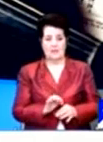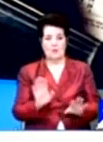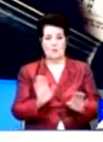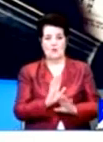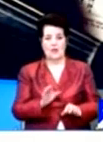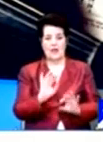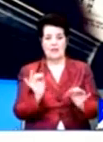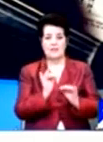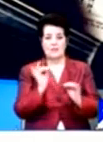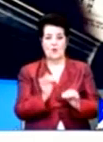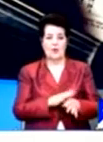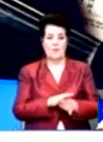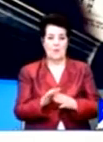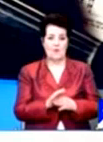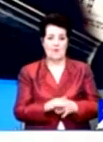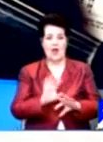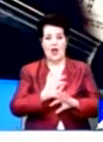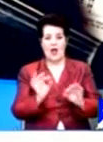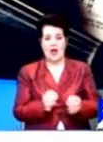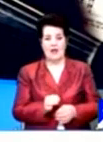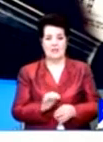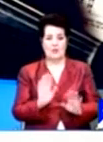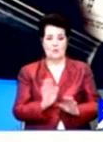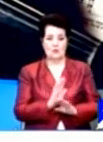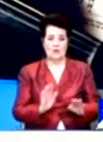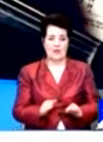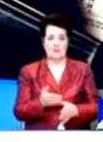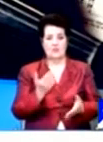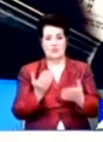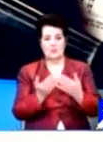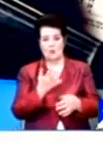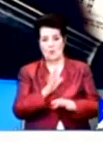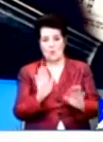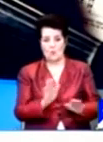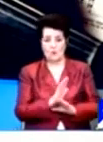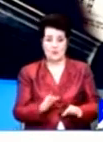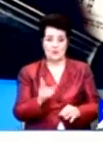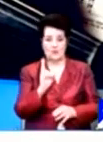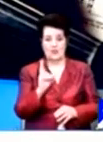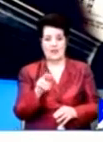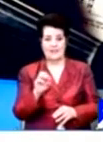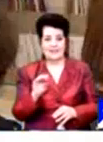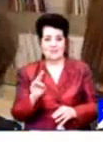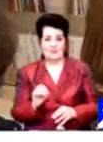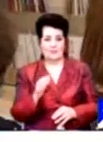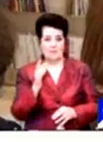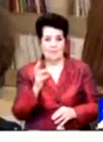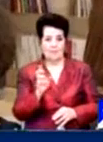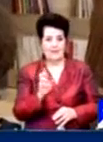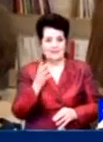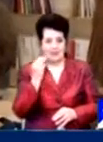scopul de a promova arta muzicală, valorile culturale, dar și redescoperirea muzicii clasice basarabene.